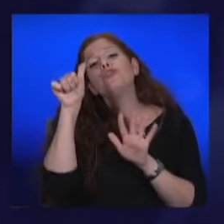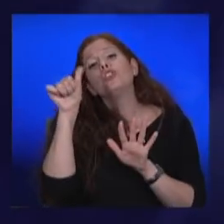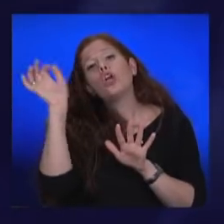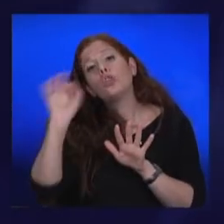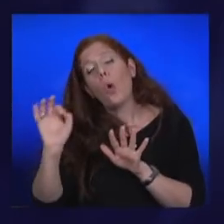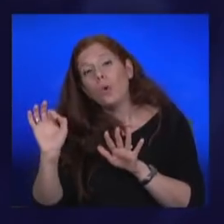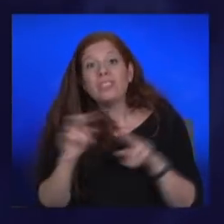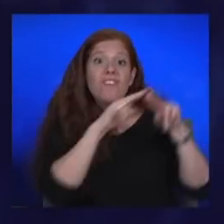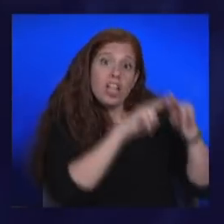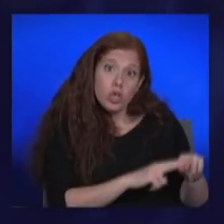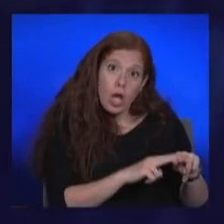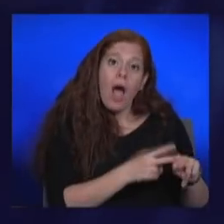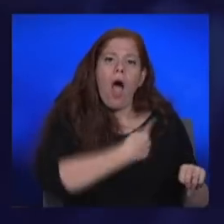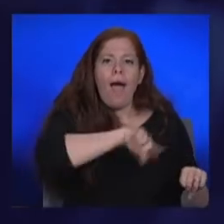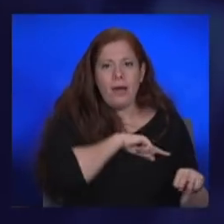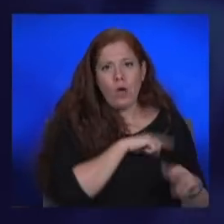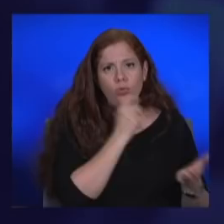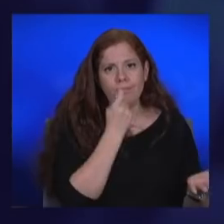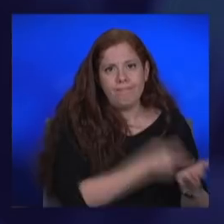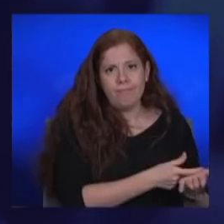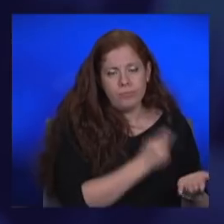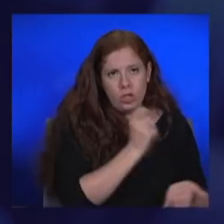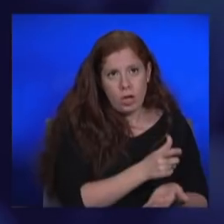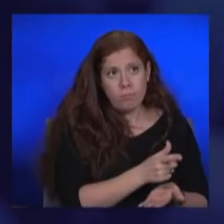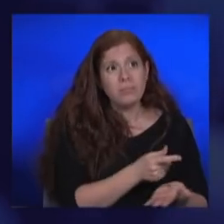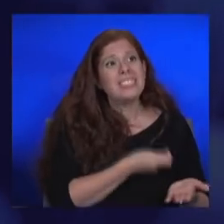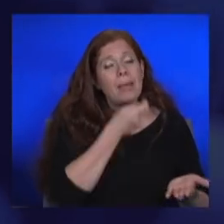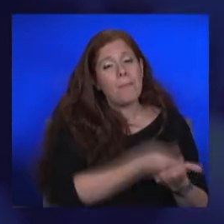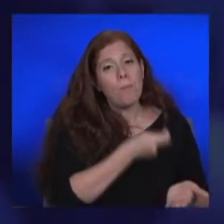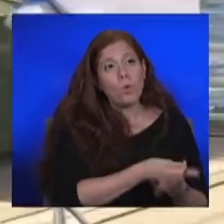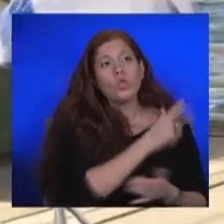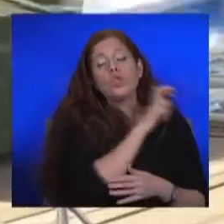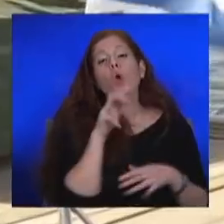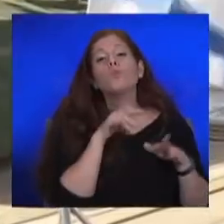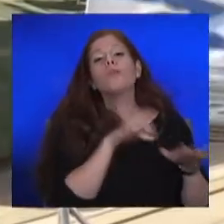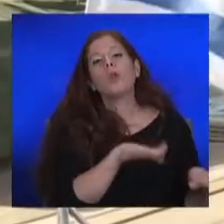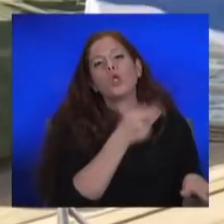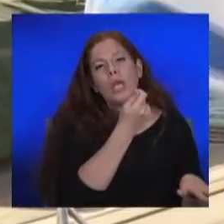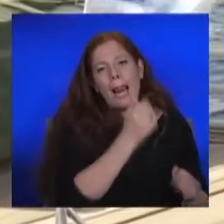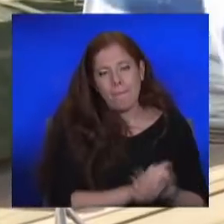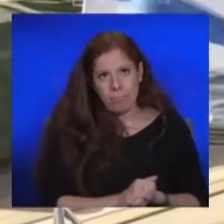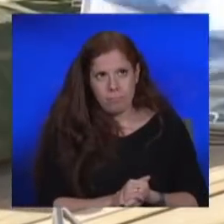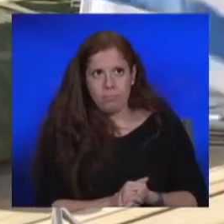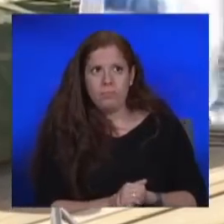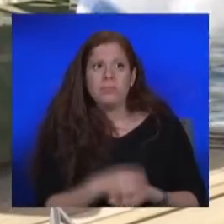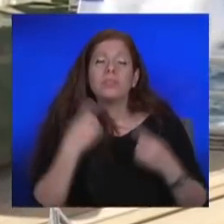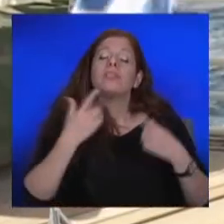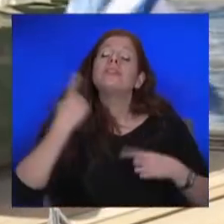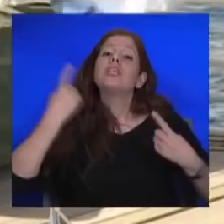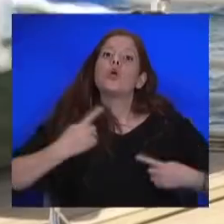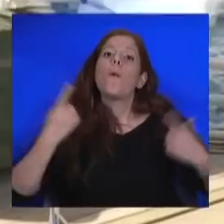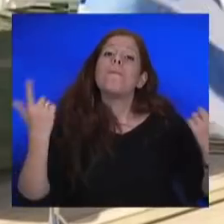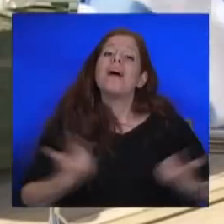השאר נשלם אנחנו. מדובר במימון בסך של 300 מיליון שקלים. זהו יום חג